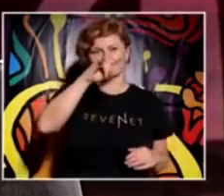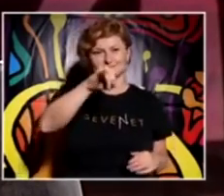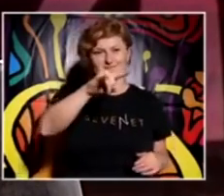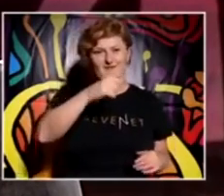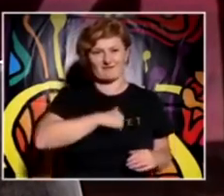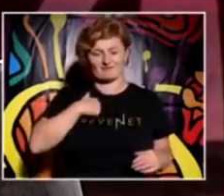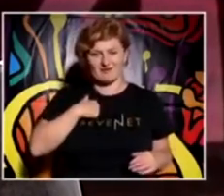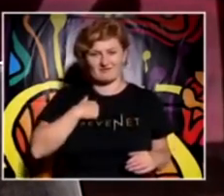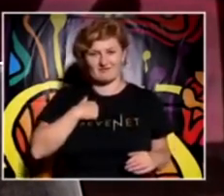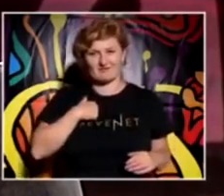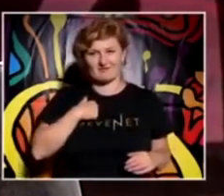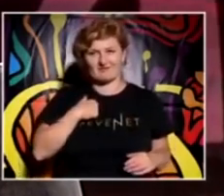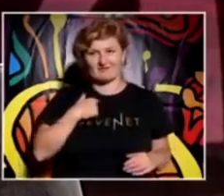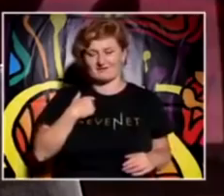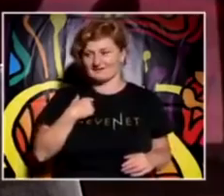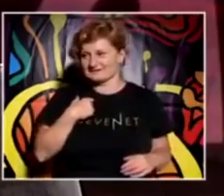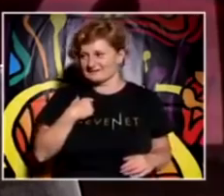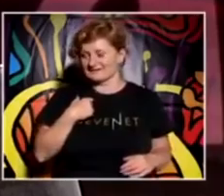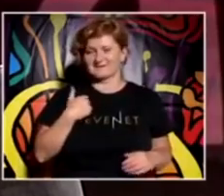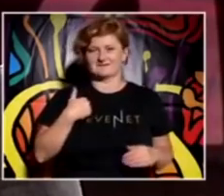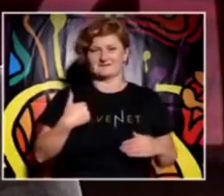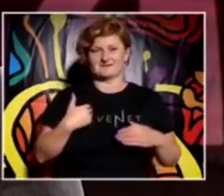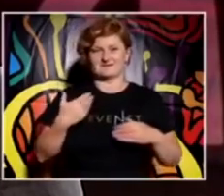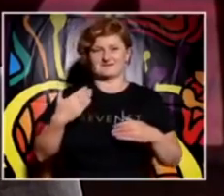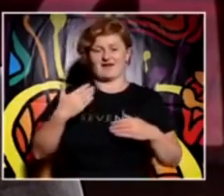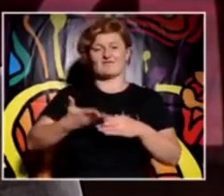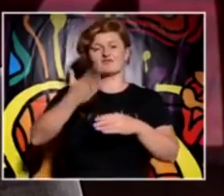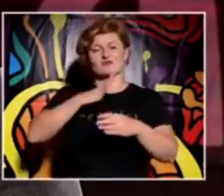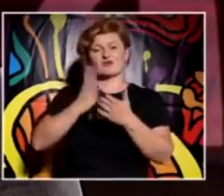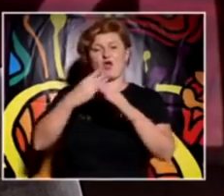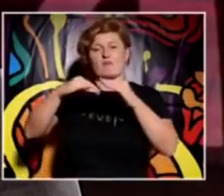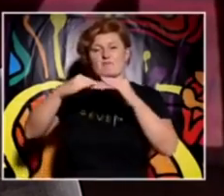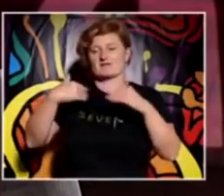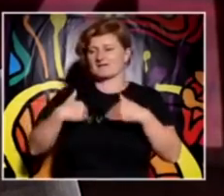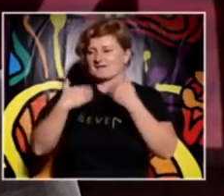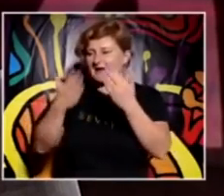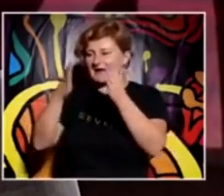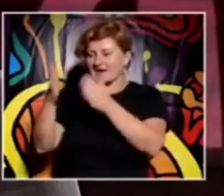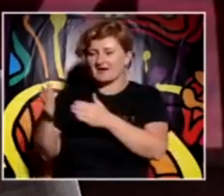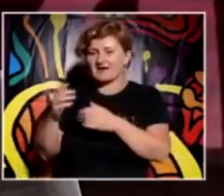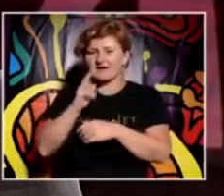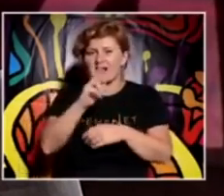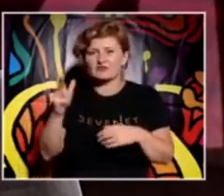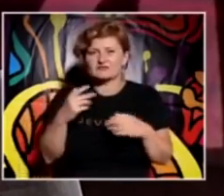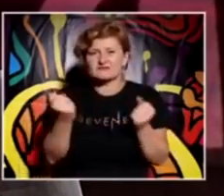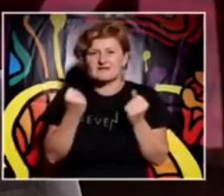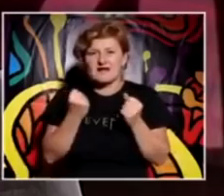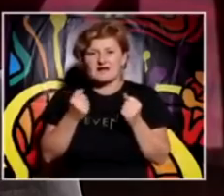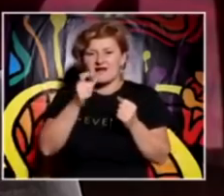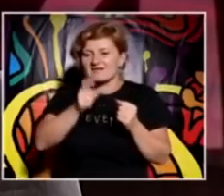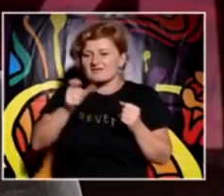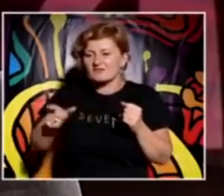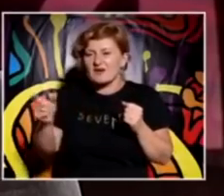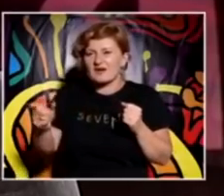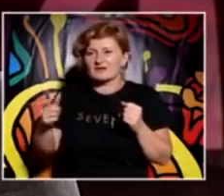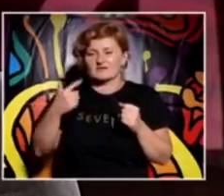w momencie, w którym musisz dać każdemu z nich takie ogromne skupienie na ich potrzebach, a oni, każdy z nich stara się być